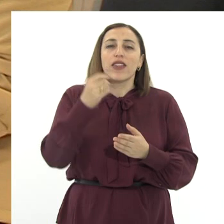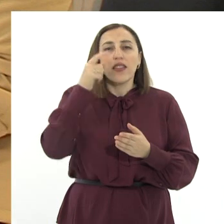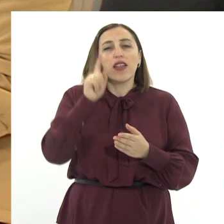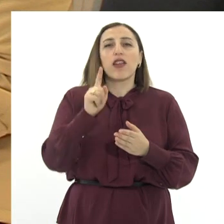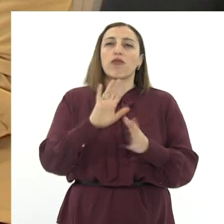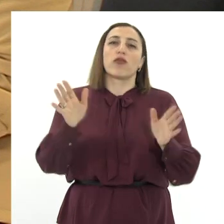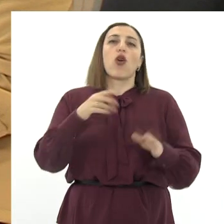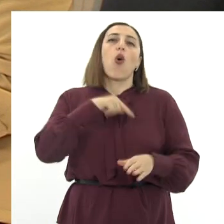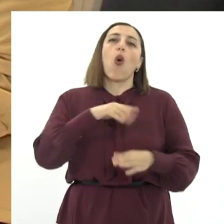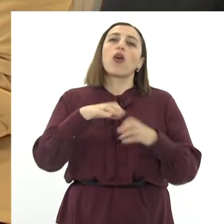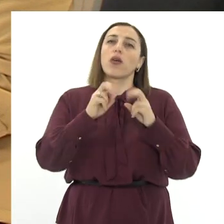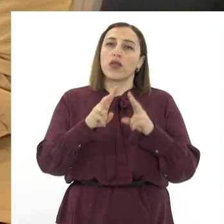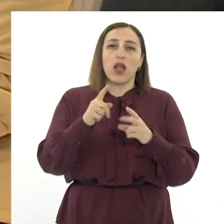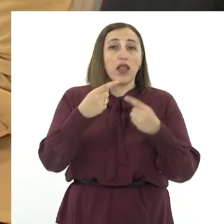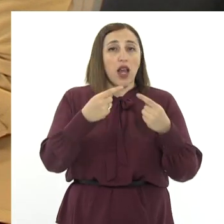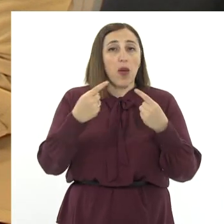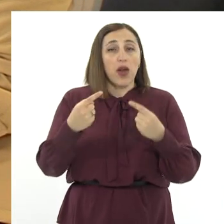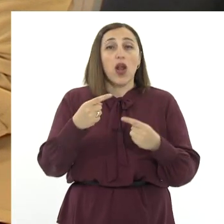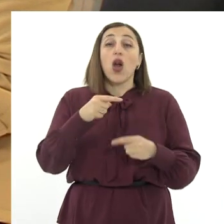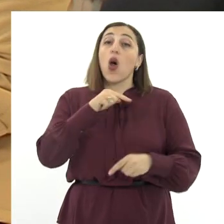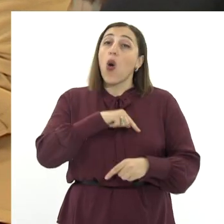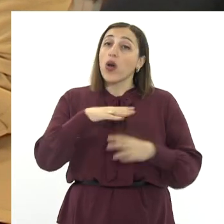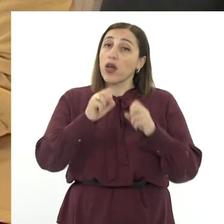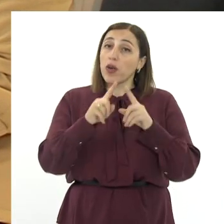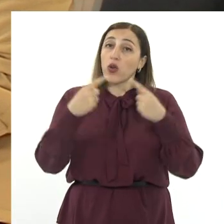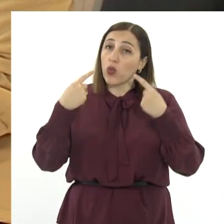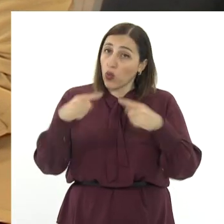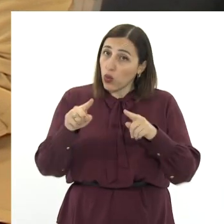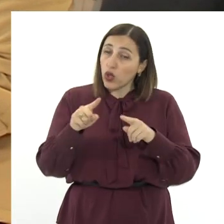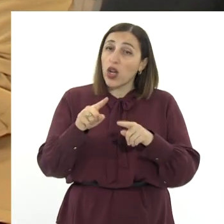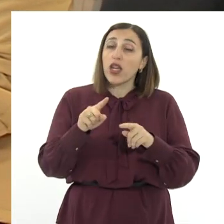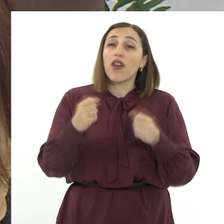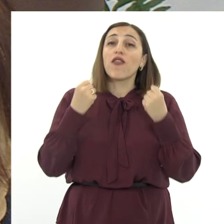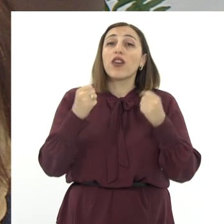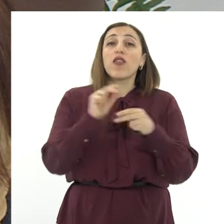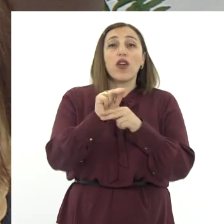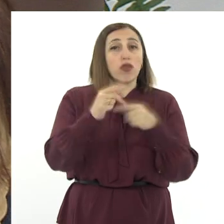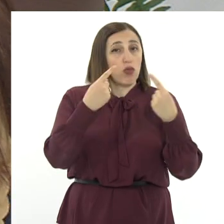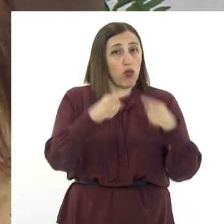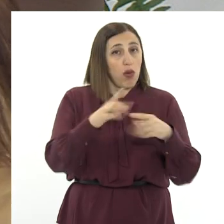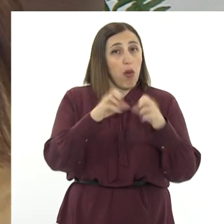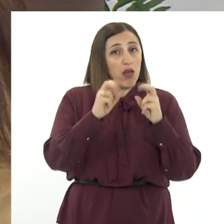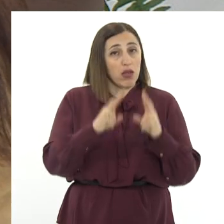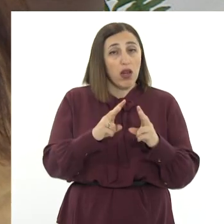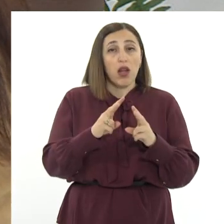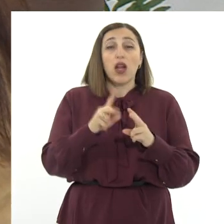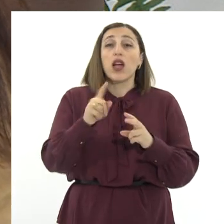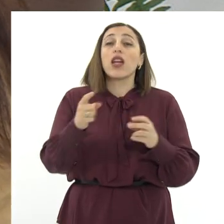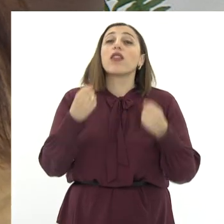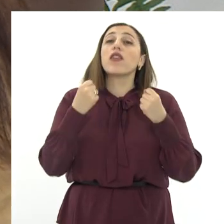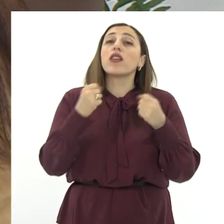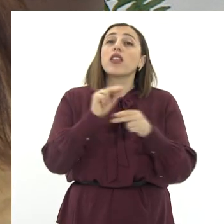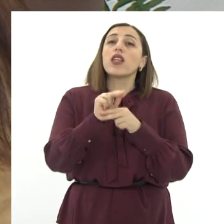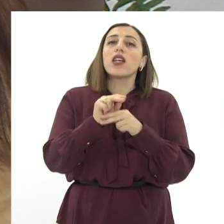հոգեբանը, տարբերություն կա հոգեբանի և հոգեբան վարժեցնողի մեջ, դա էլ կուզեք ասեմ, վարժեցնողը կարողանում